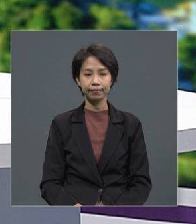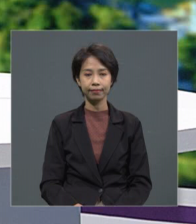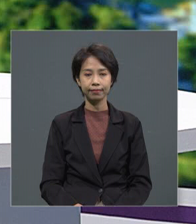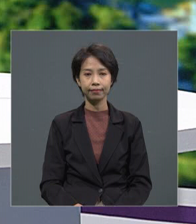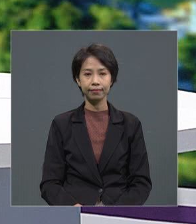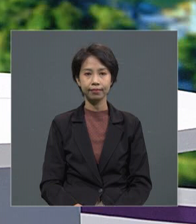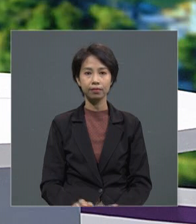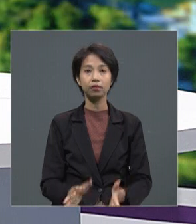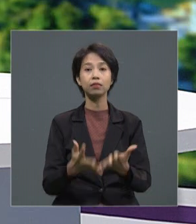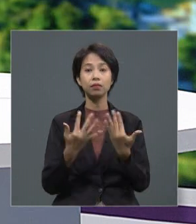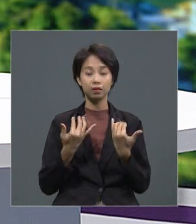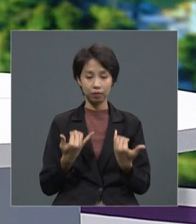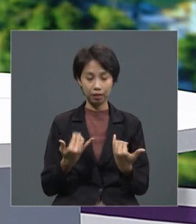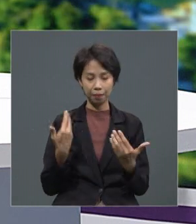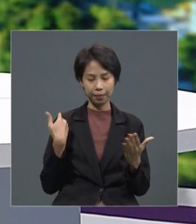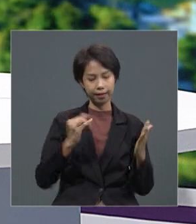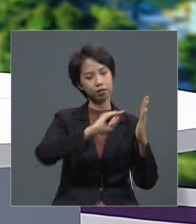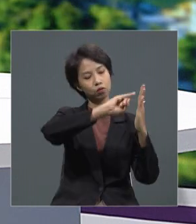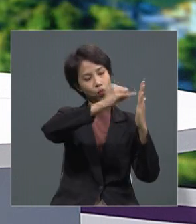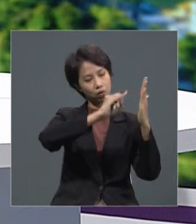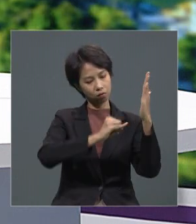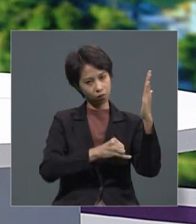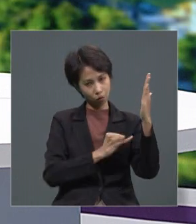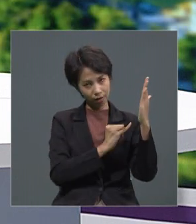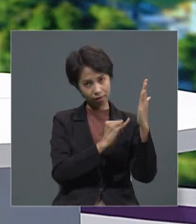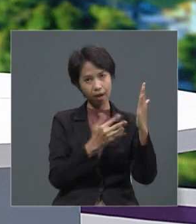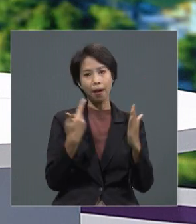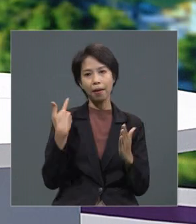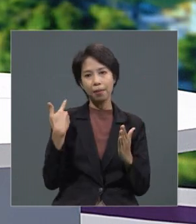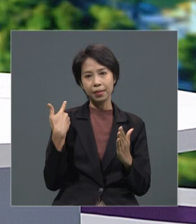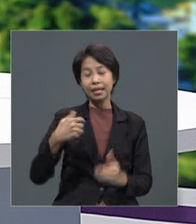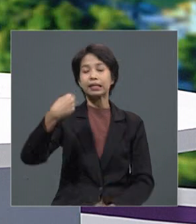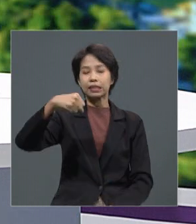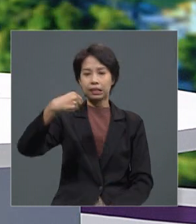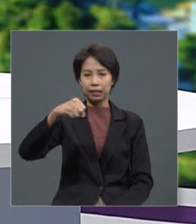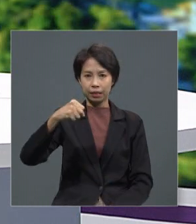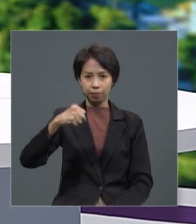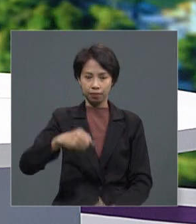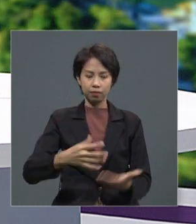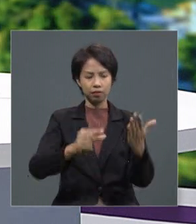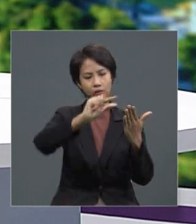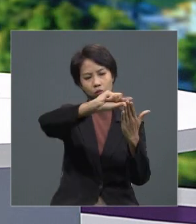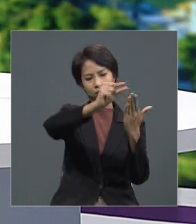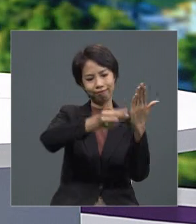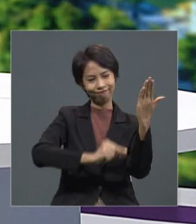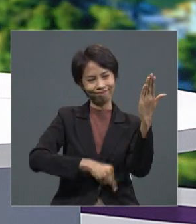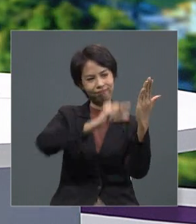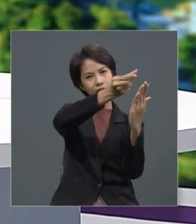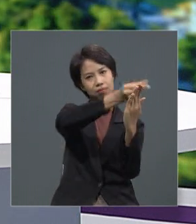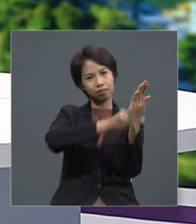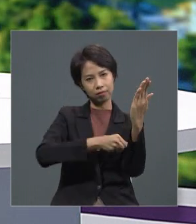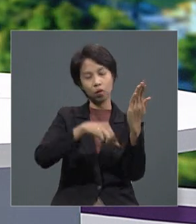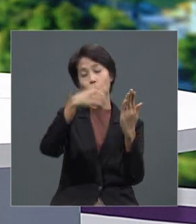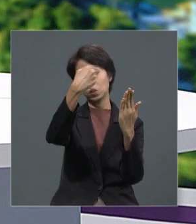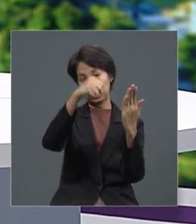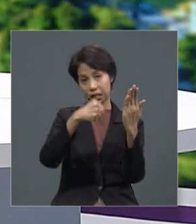ผู้ชมไปดูนะครับว่าในแต่ละจังหวัดเนี่ยทั้งหมดเนี่ยเขาแบ่งออกเป็น10สายด้วยกันทั้ง10สายเนี่ยก็เป็นจังหวัดชายแดนทั้งนั้นเลยเป็นจังหวัดที่พระบาทสมเด็